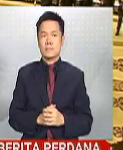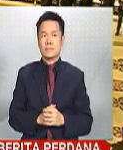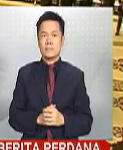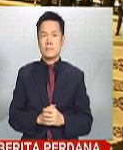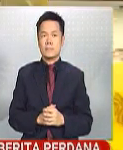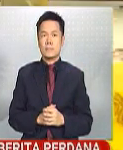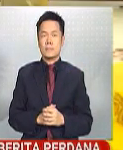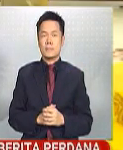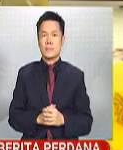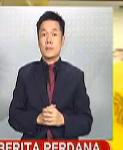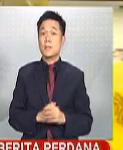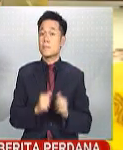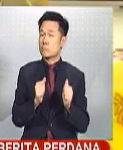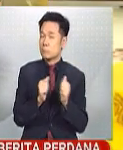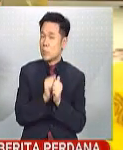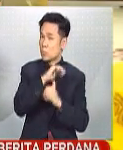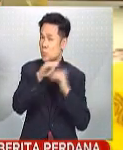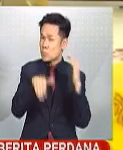menunaikan kewajipan-kewajipan jawatan itu